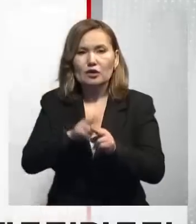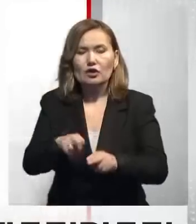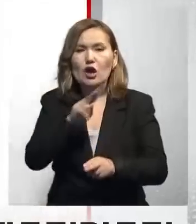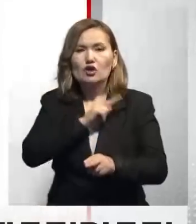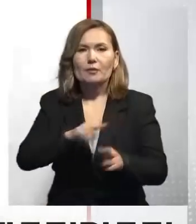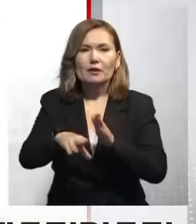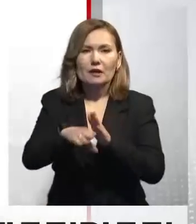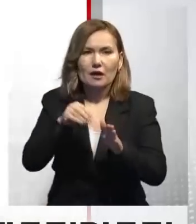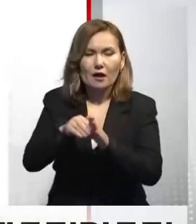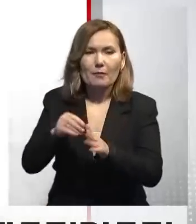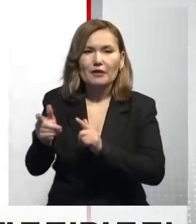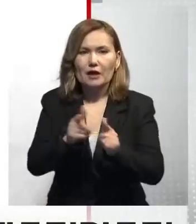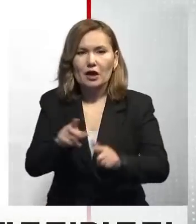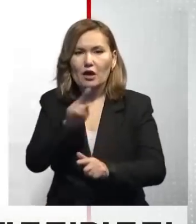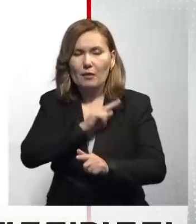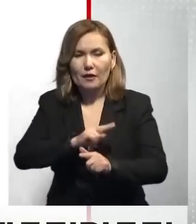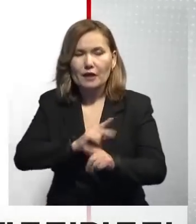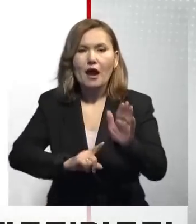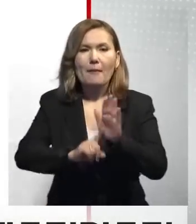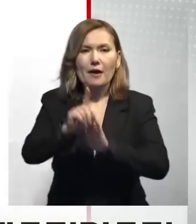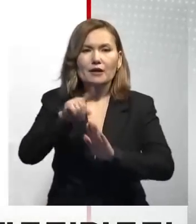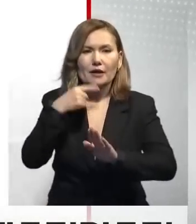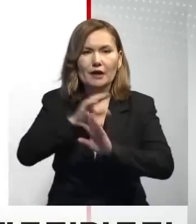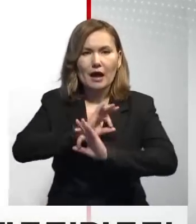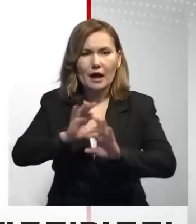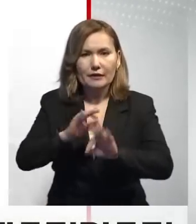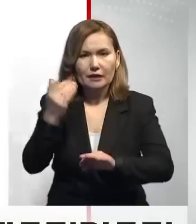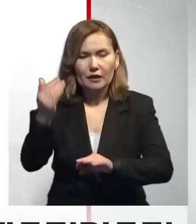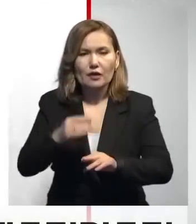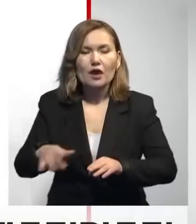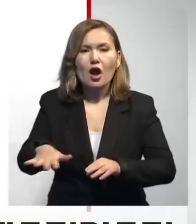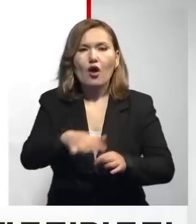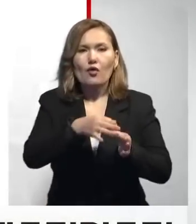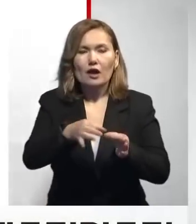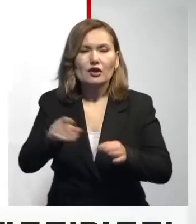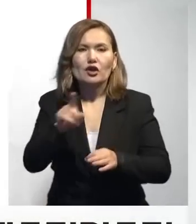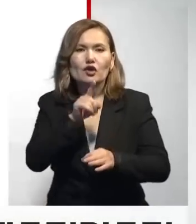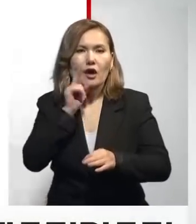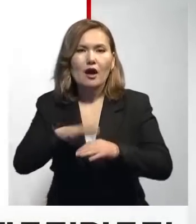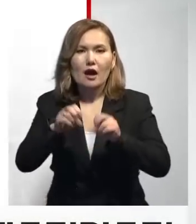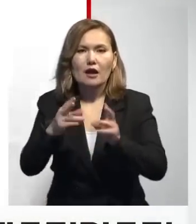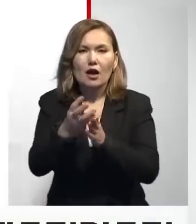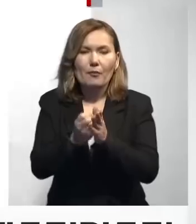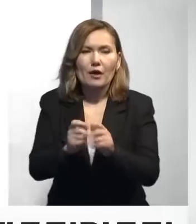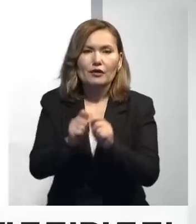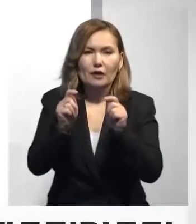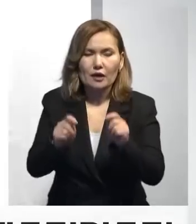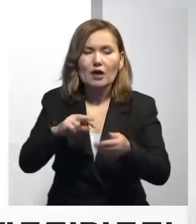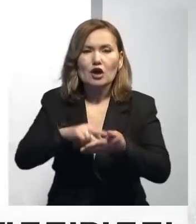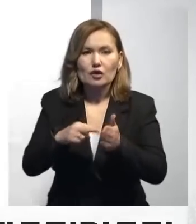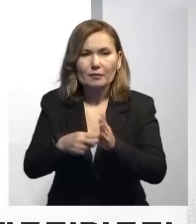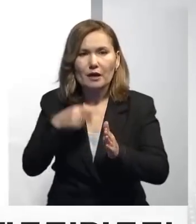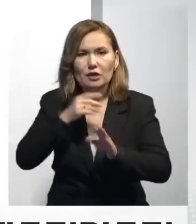кезекті іріктеу өткізуге дайындық жұмыстарының басталғаны жөнінде айтты. Сондай-ақ өңірлік жастар кадр резервтерін құру жоспарда барын